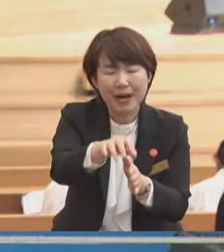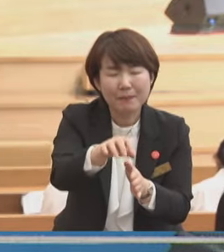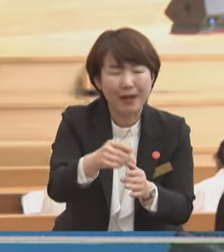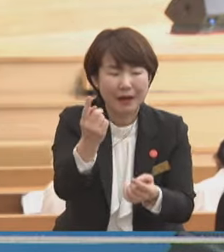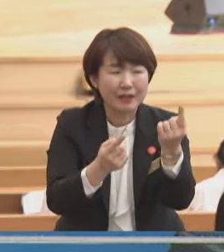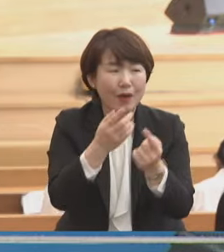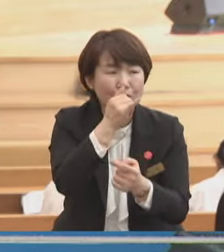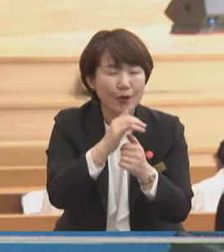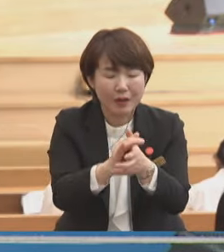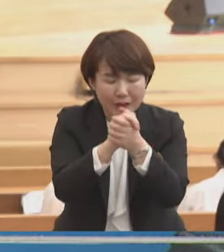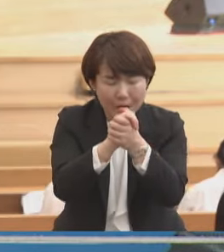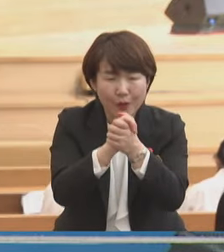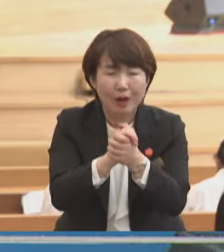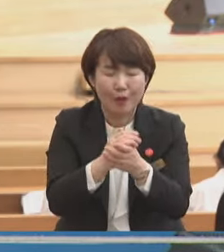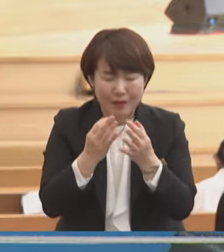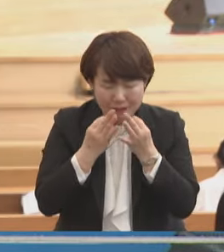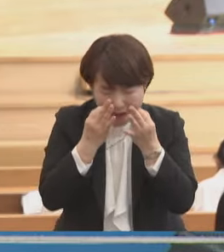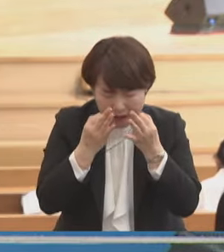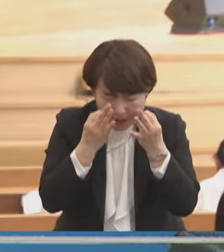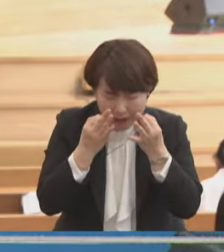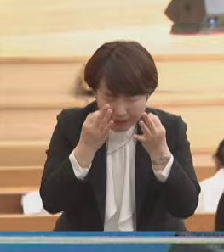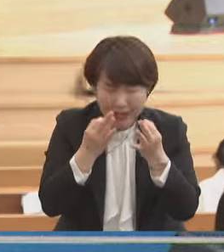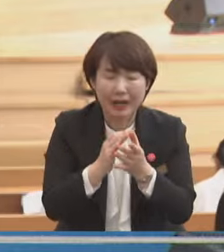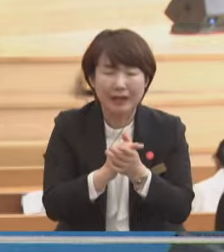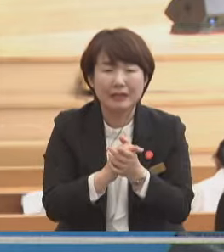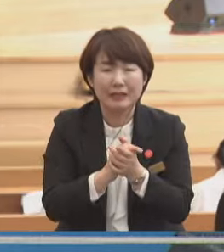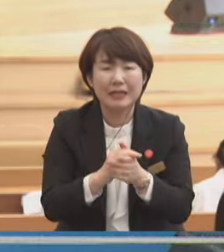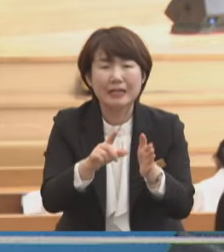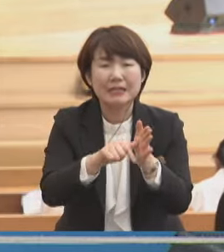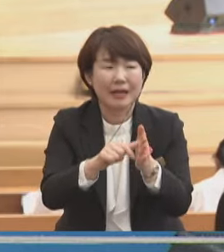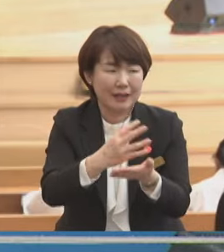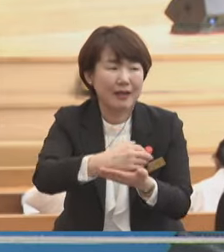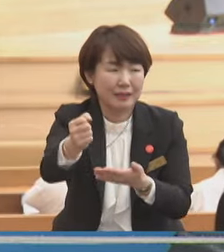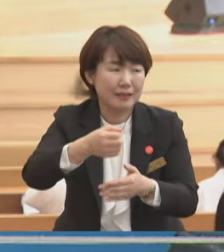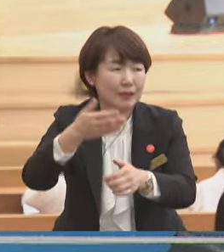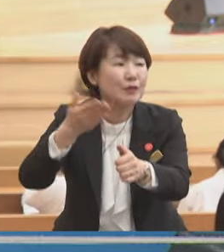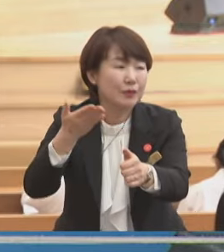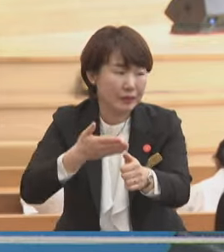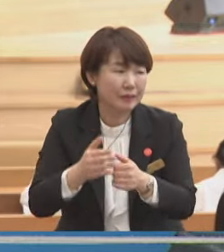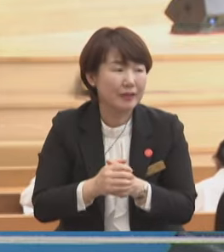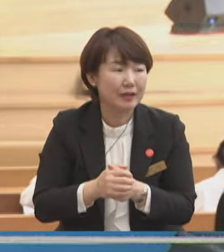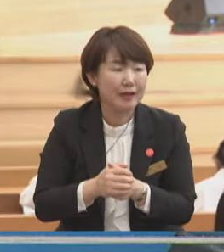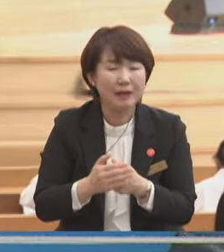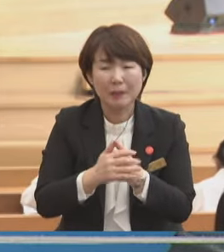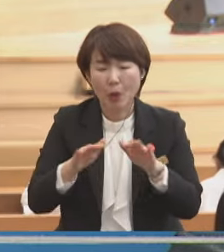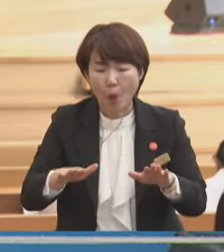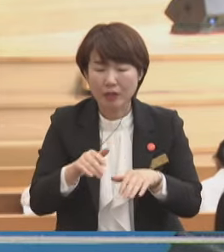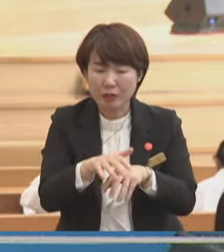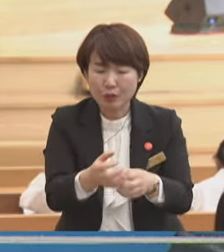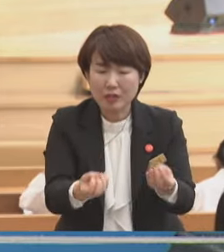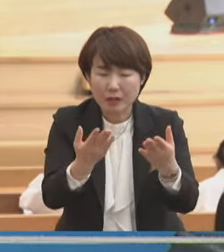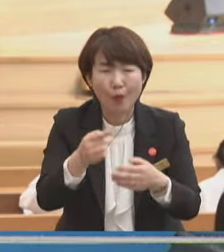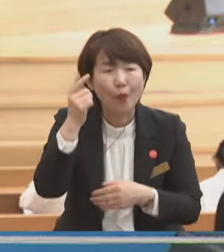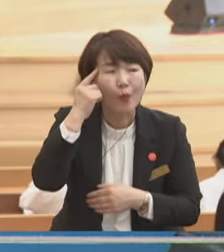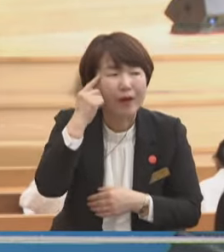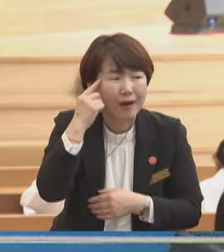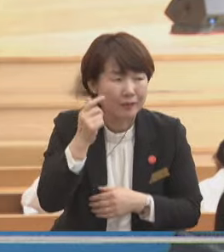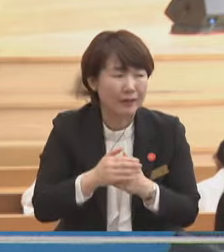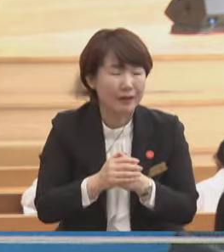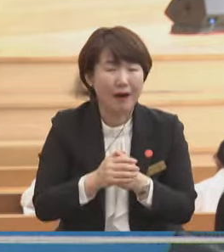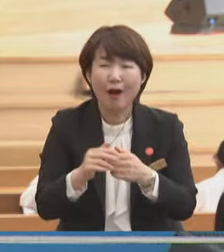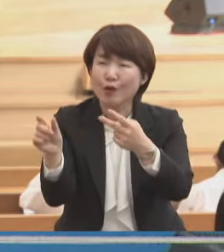기도하고 전력을 다하는 올봄이 되기를 정말로 소원을 해요 그래서 오늘 우리가 진식을 하는 거예요 6월